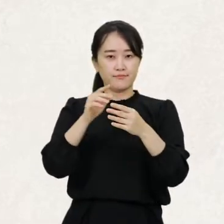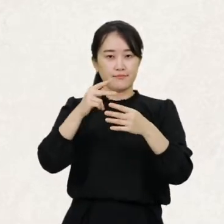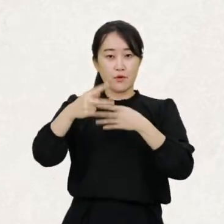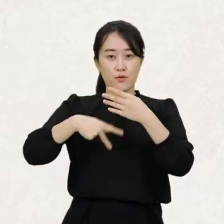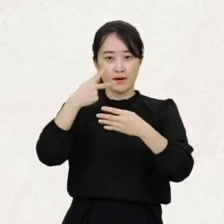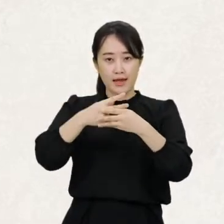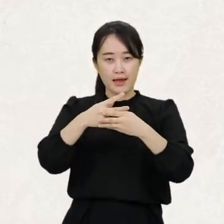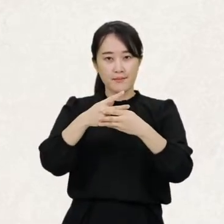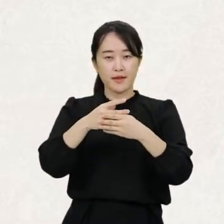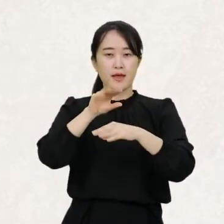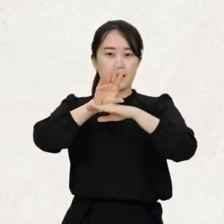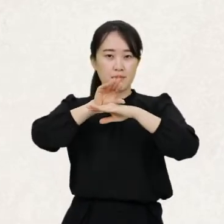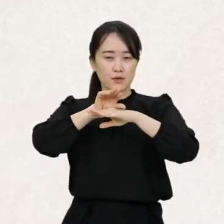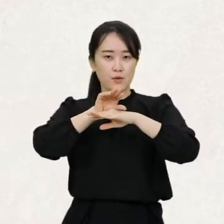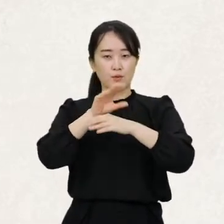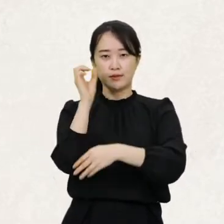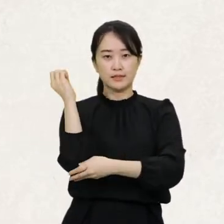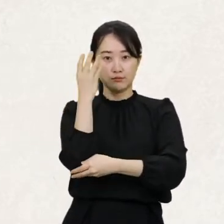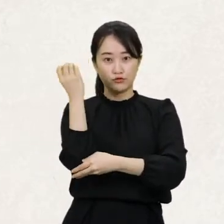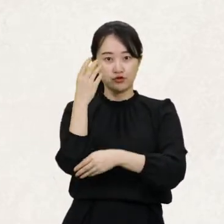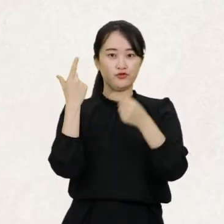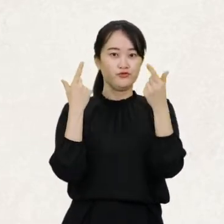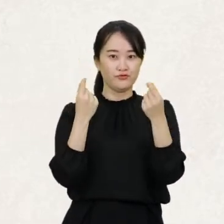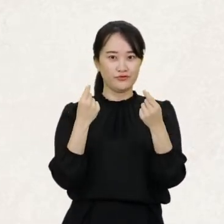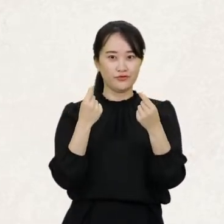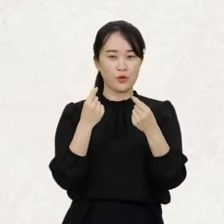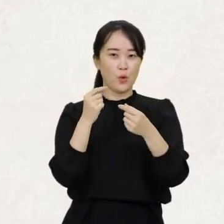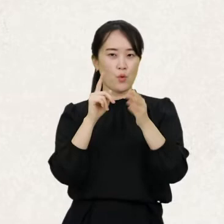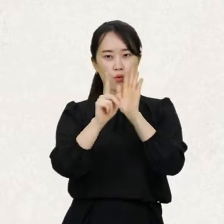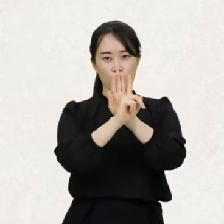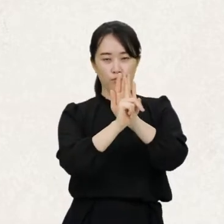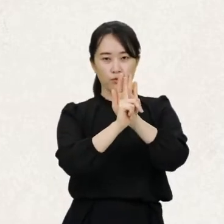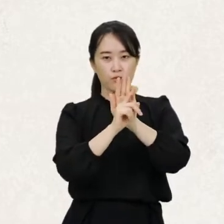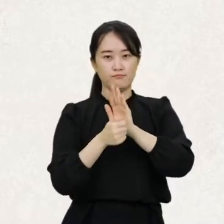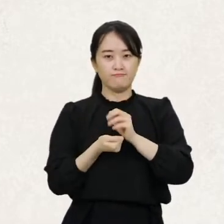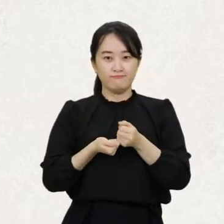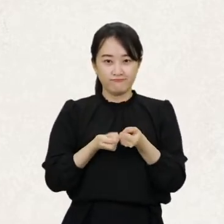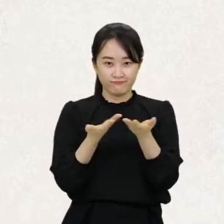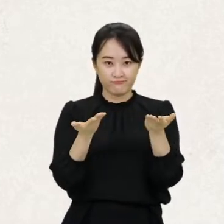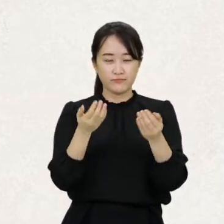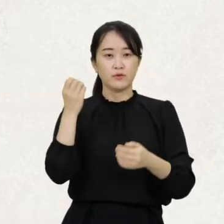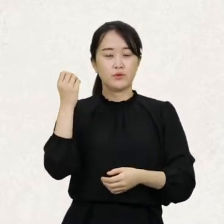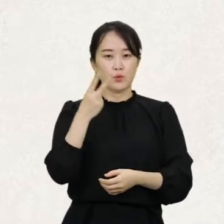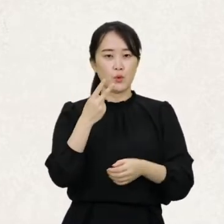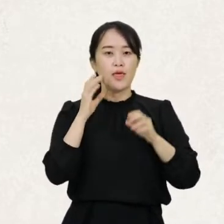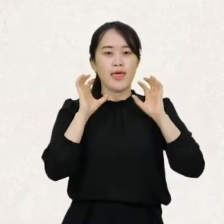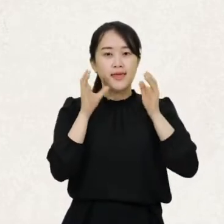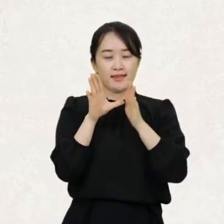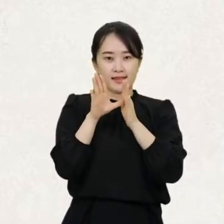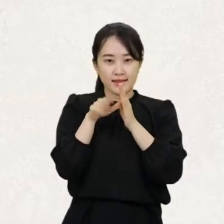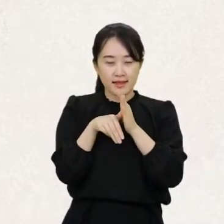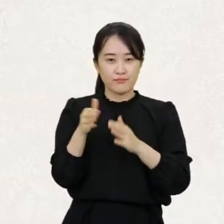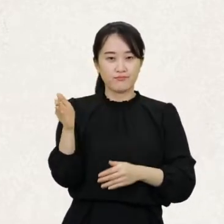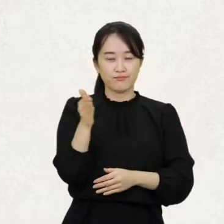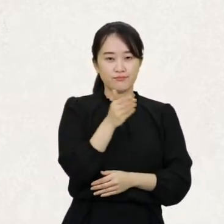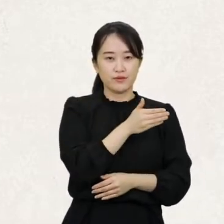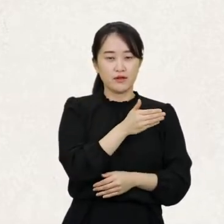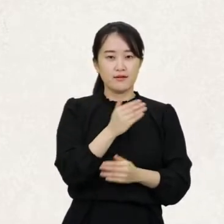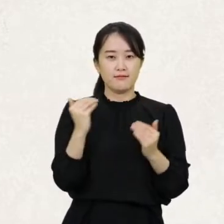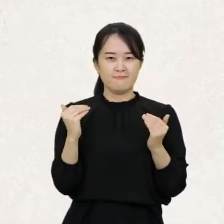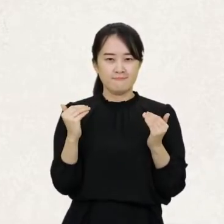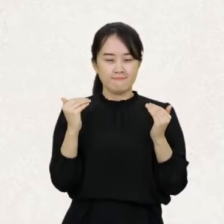방송, 신문과 같은 매체를 통한 인식 제고 홍보, 그리고 영유아 시기부터 초중고등